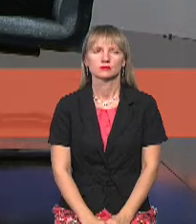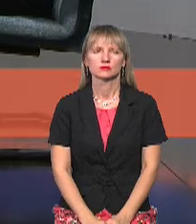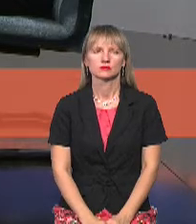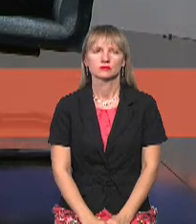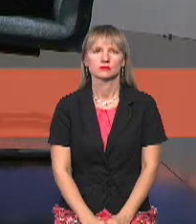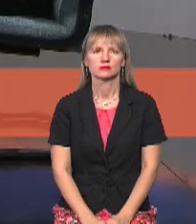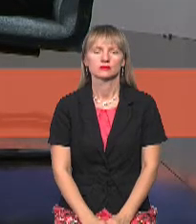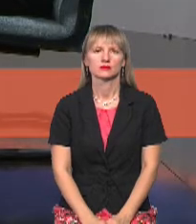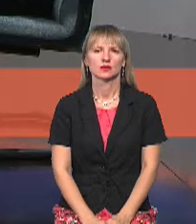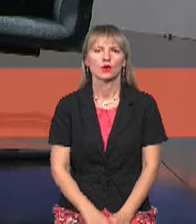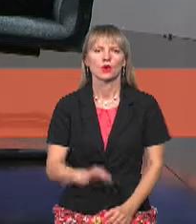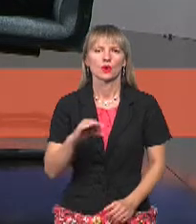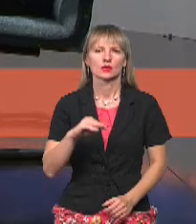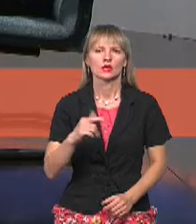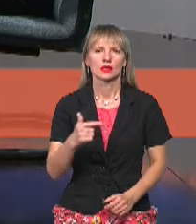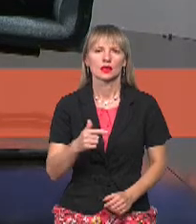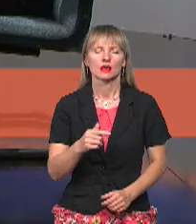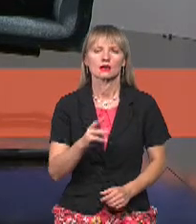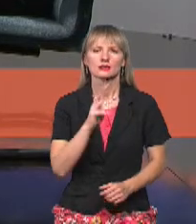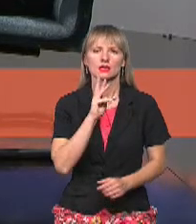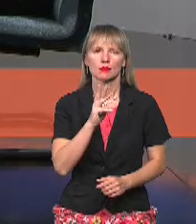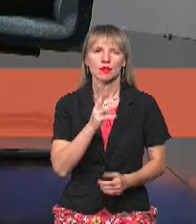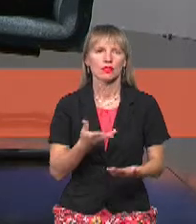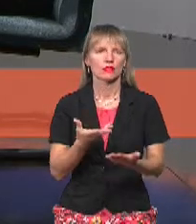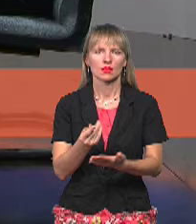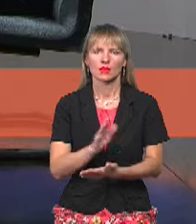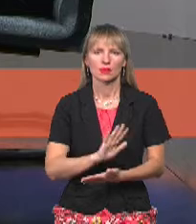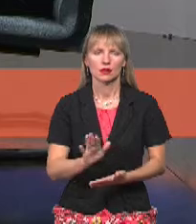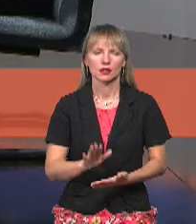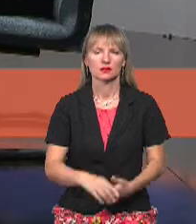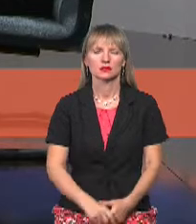Тобто ОТГ, к зарплатні ніякого відношення немає.